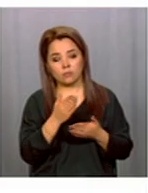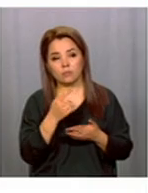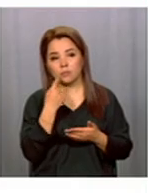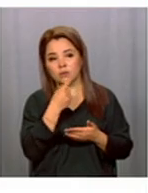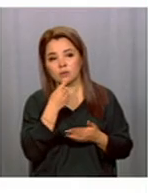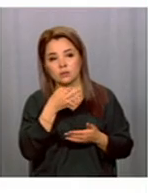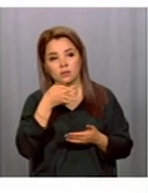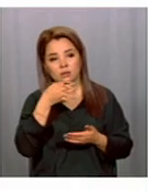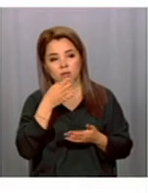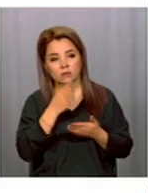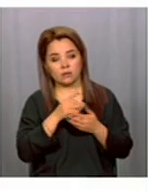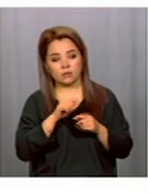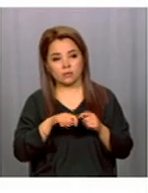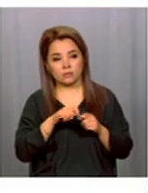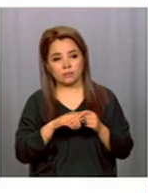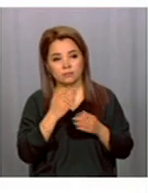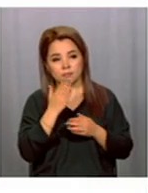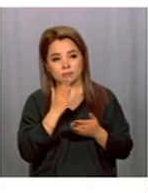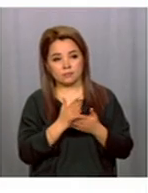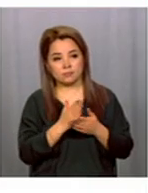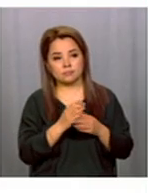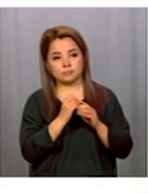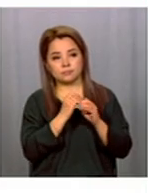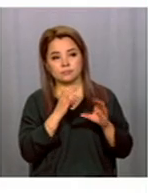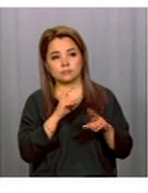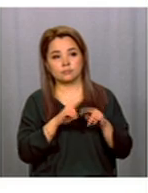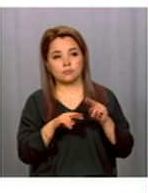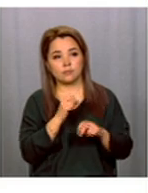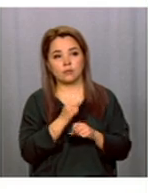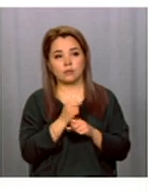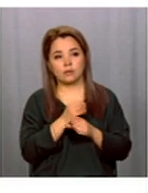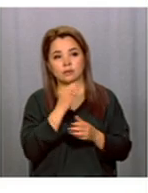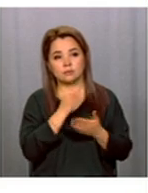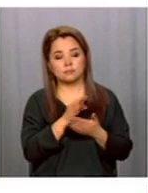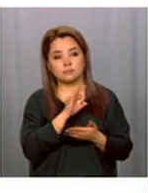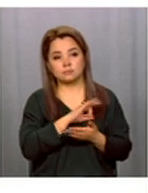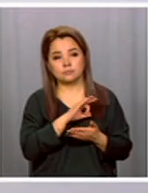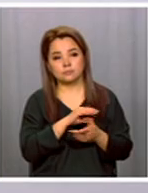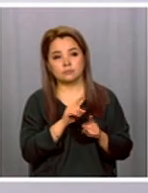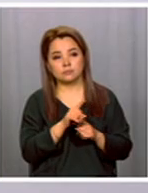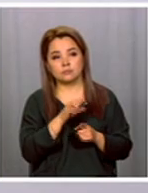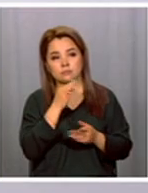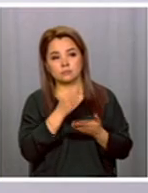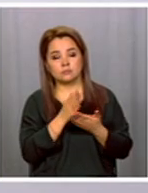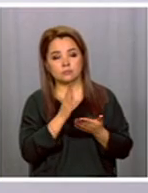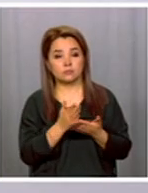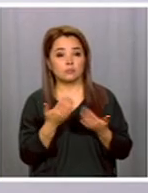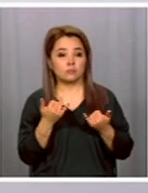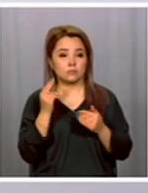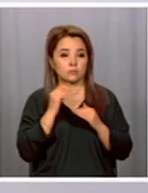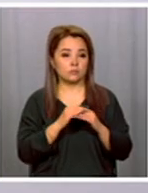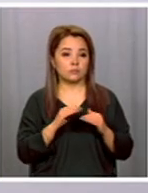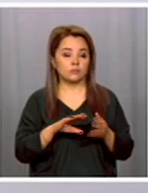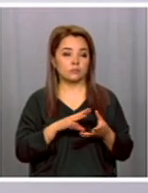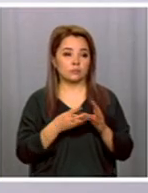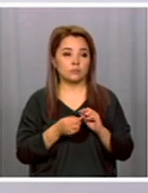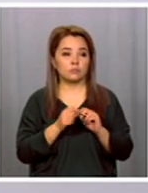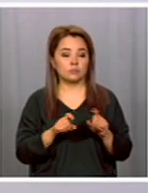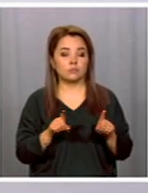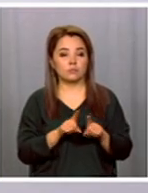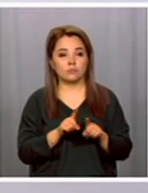дәрігері қолданады, және мынандай калейдоскоп жасау үшін де қолданысқа ие екен. Ендеше оқушылар, сабағымызды